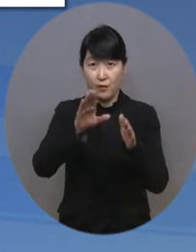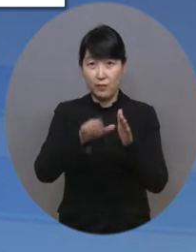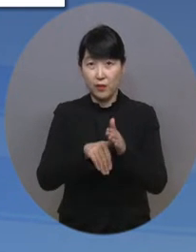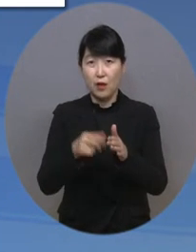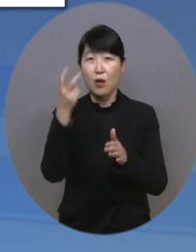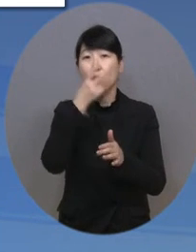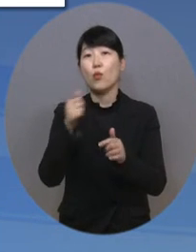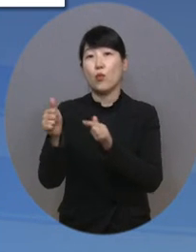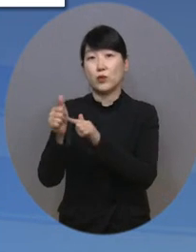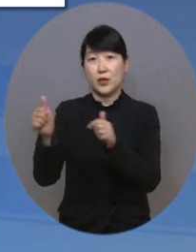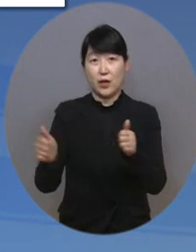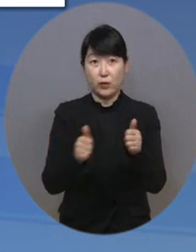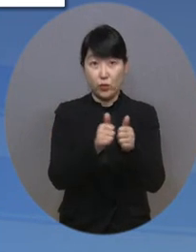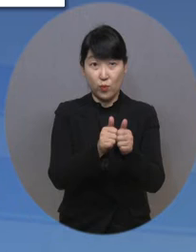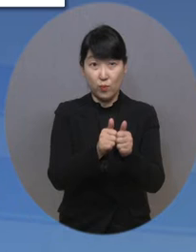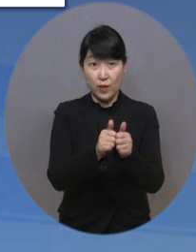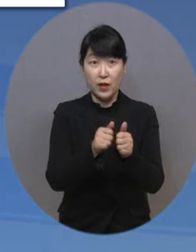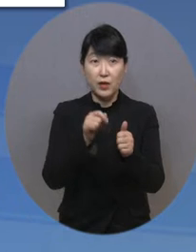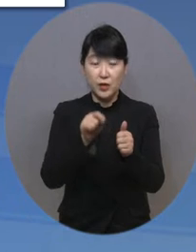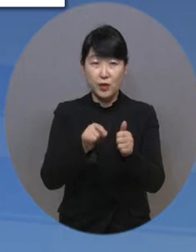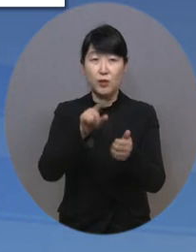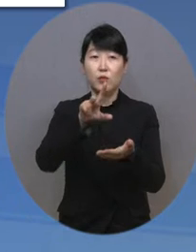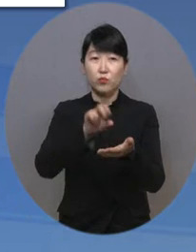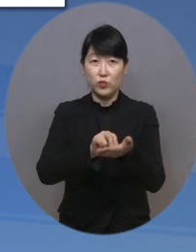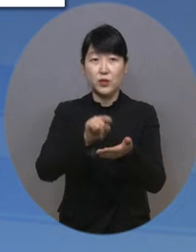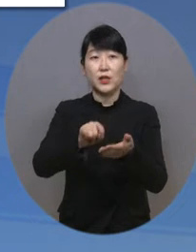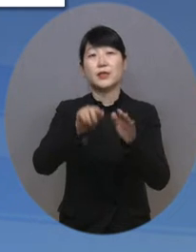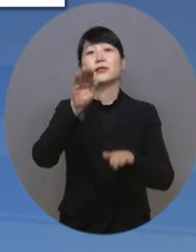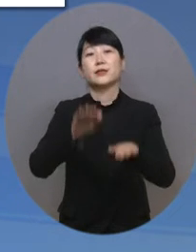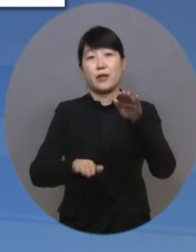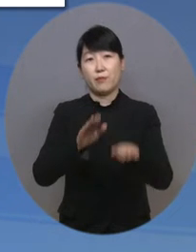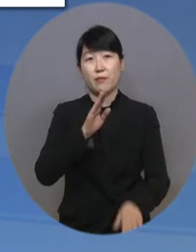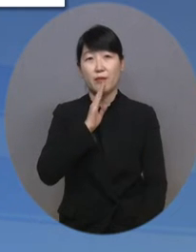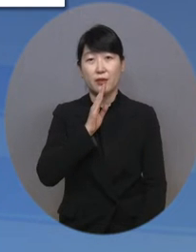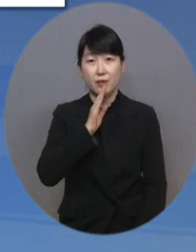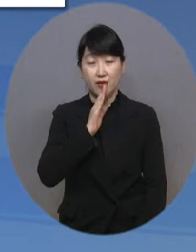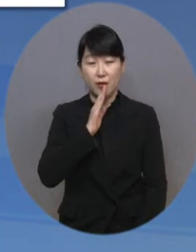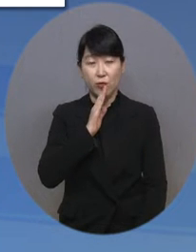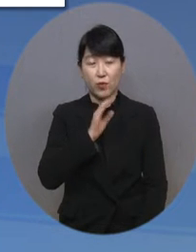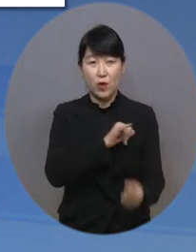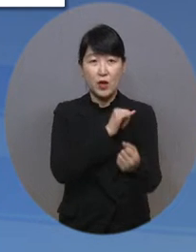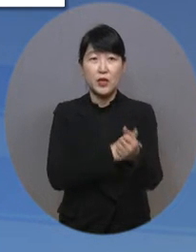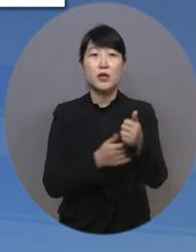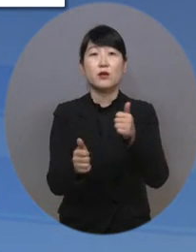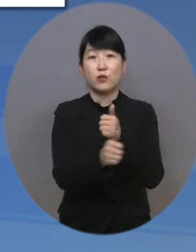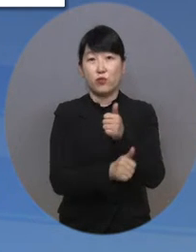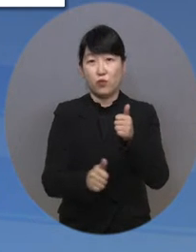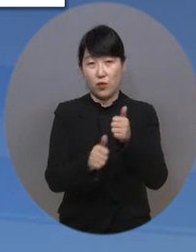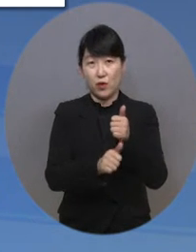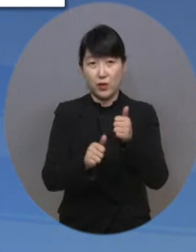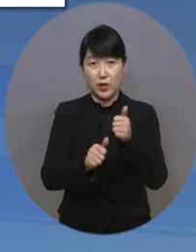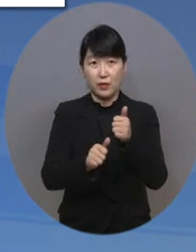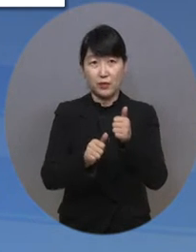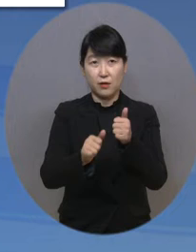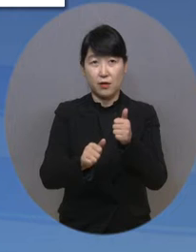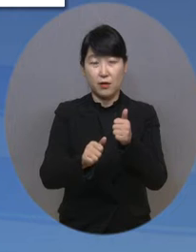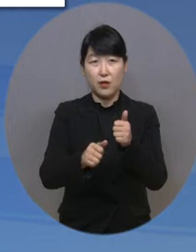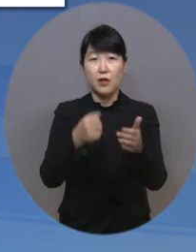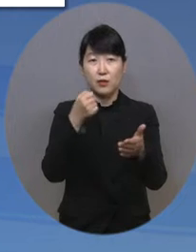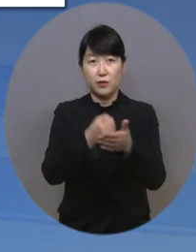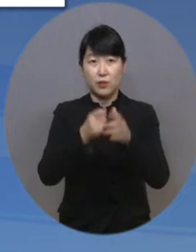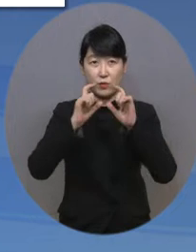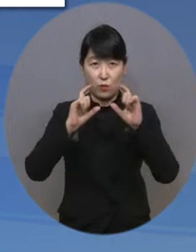관련해 국가인권위원회가 차별이라고 판단했습니다. 이에 동반 탑승 요구 중단과 관련 가이드